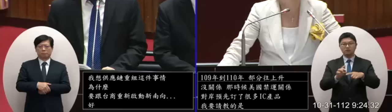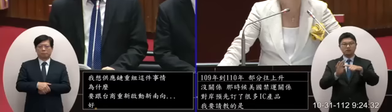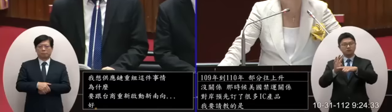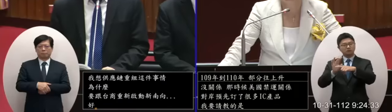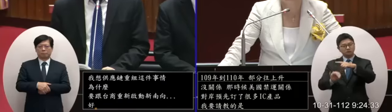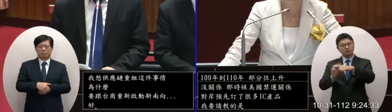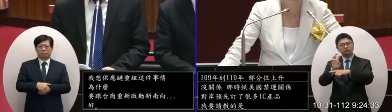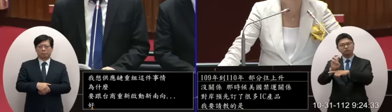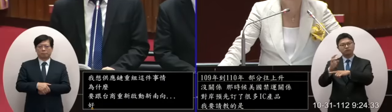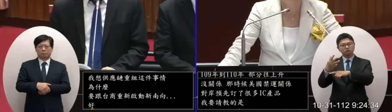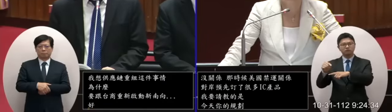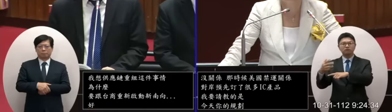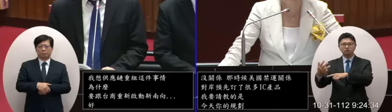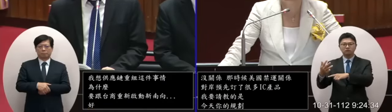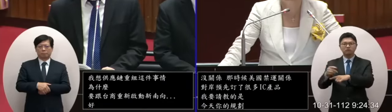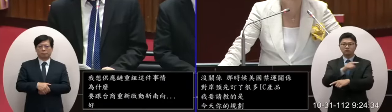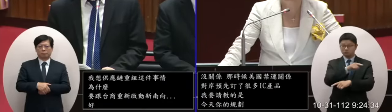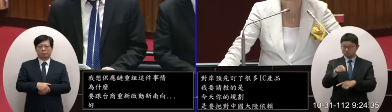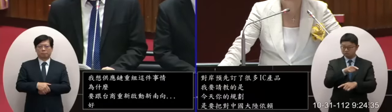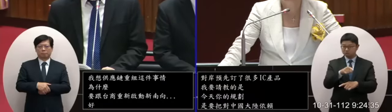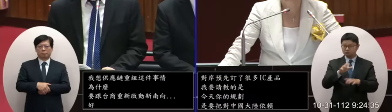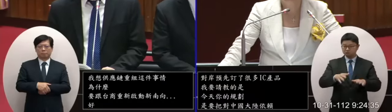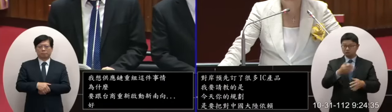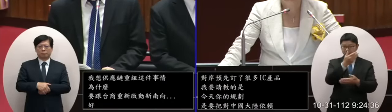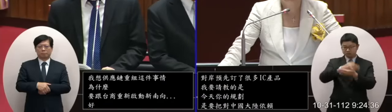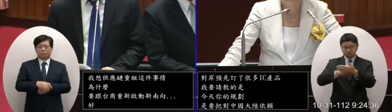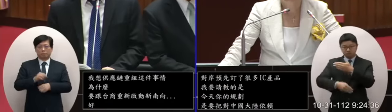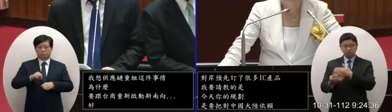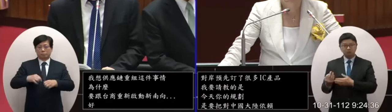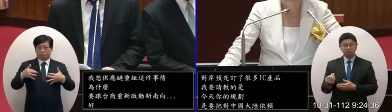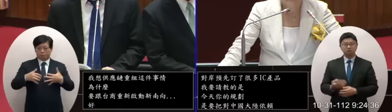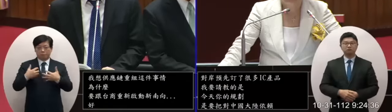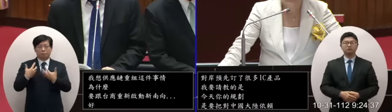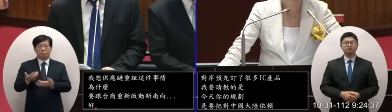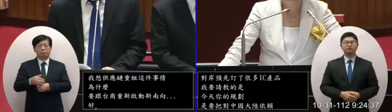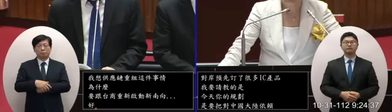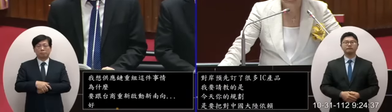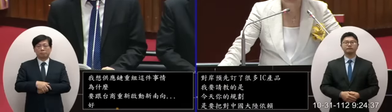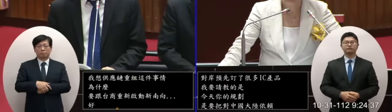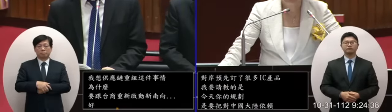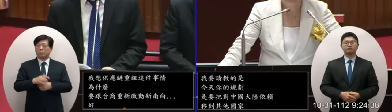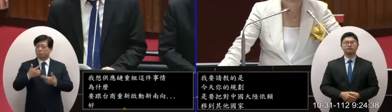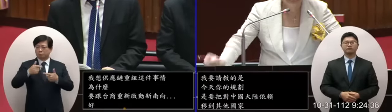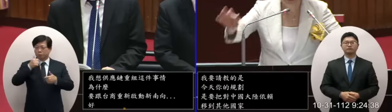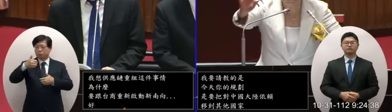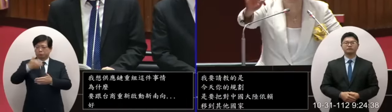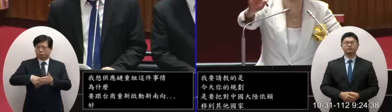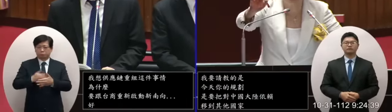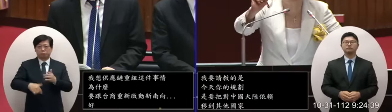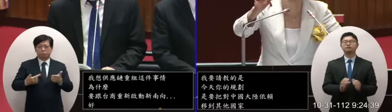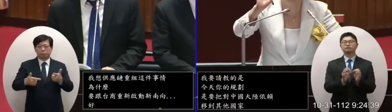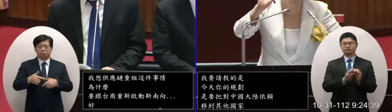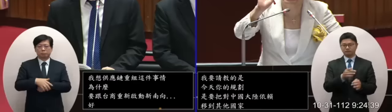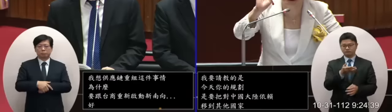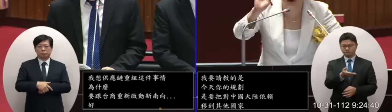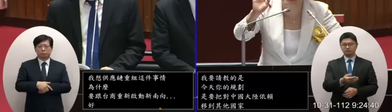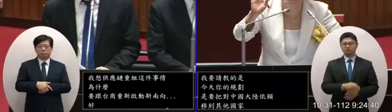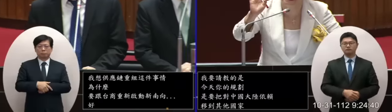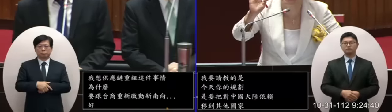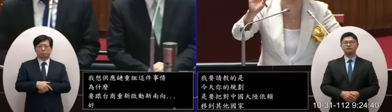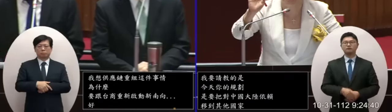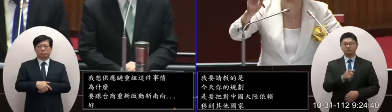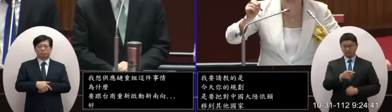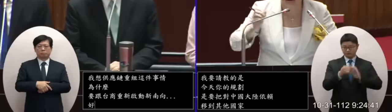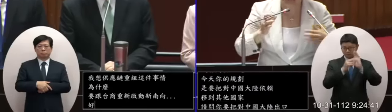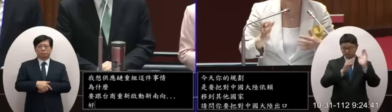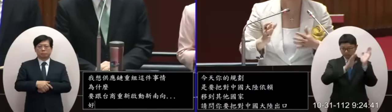40.1%到38.8%，你要把它砍到多少的百分比？ 这个部分我们请经济部长。 我们不是说要去砍哈，那今年的部分 不要用形容